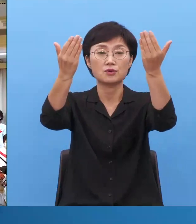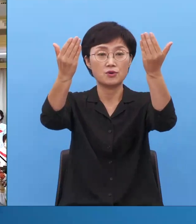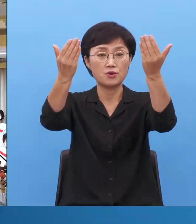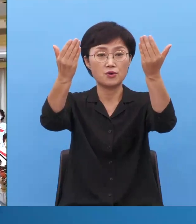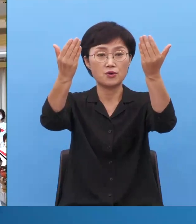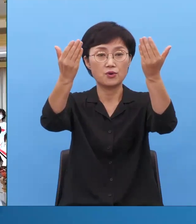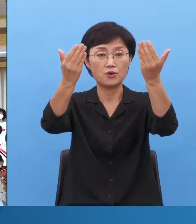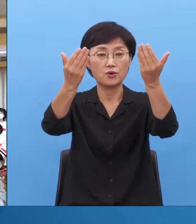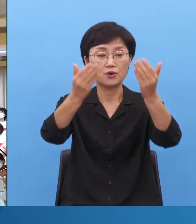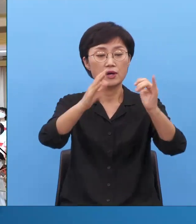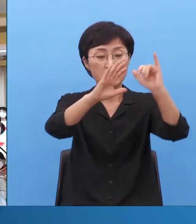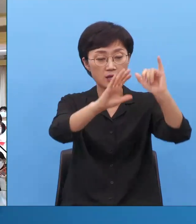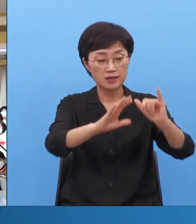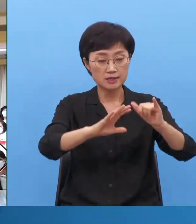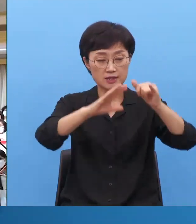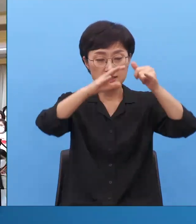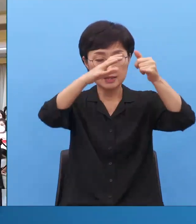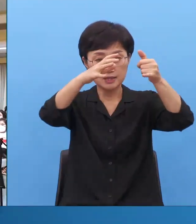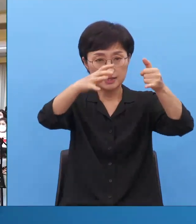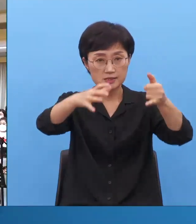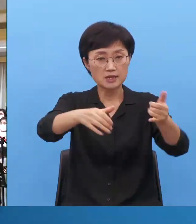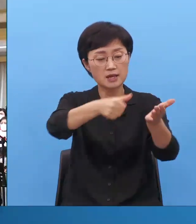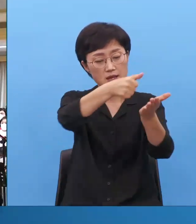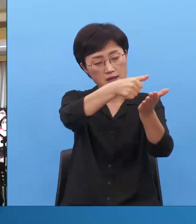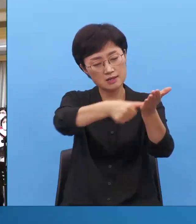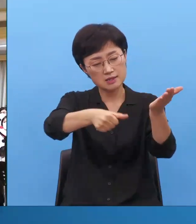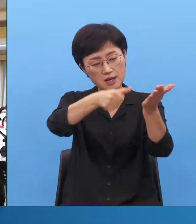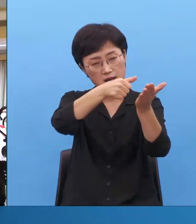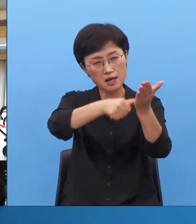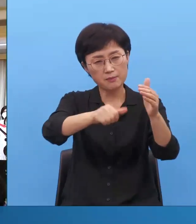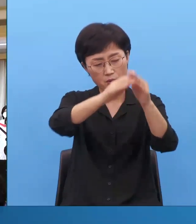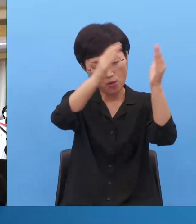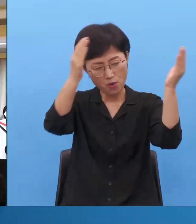바쳐 이 세상